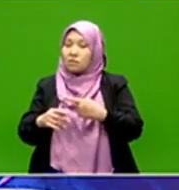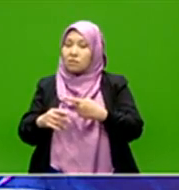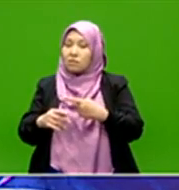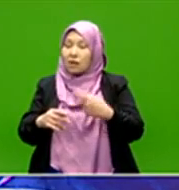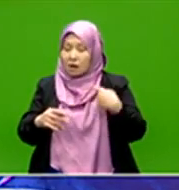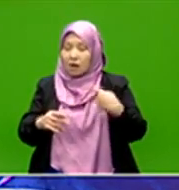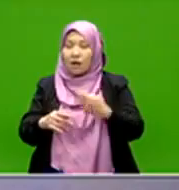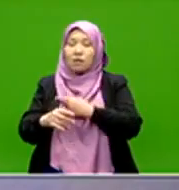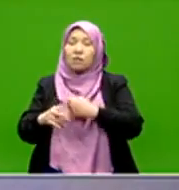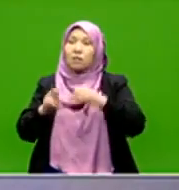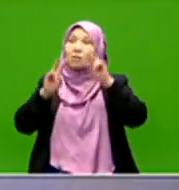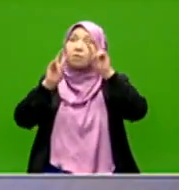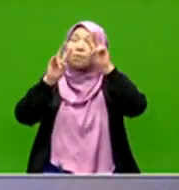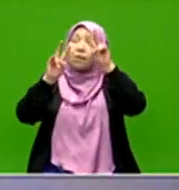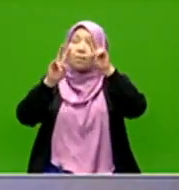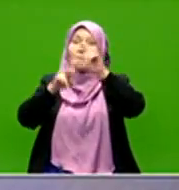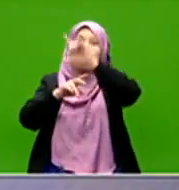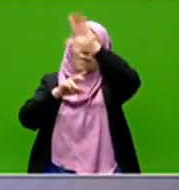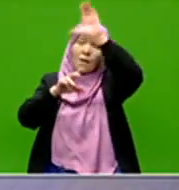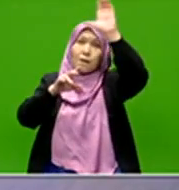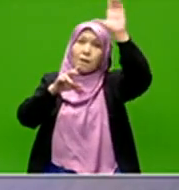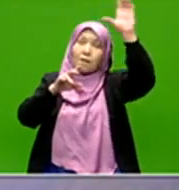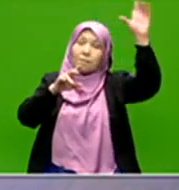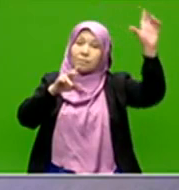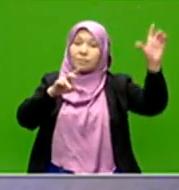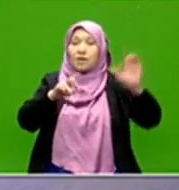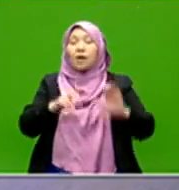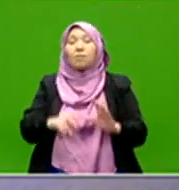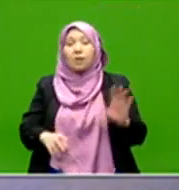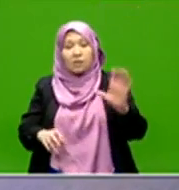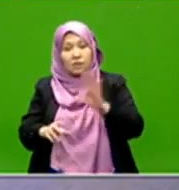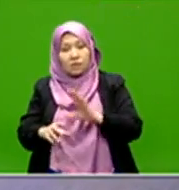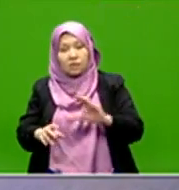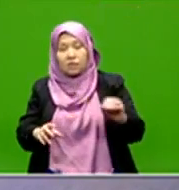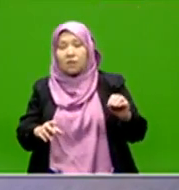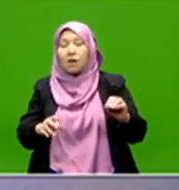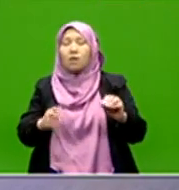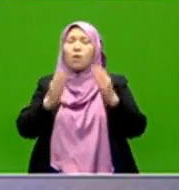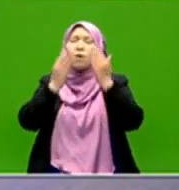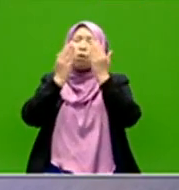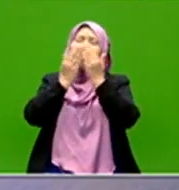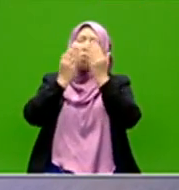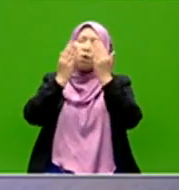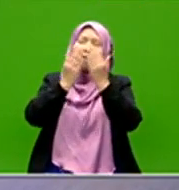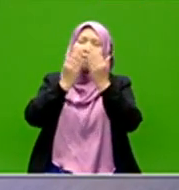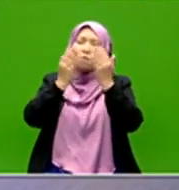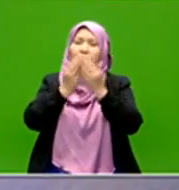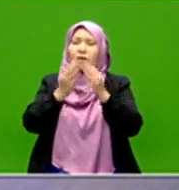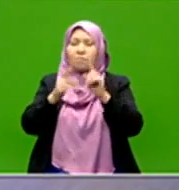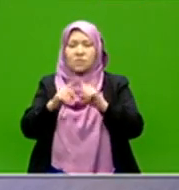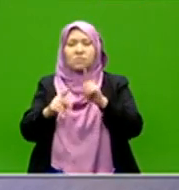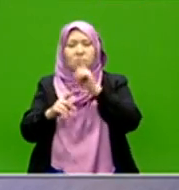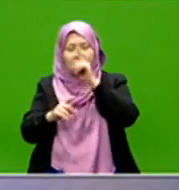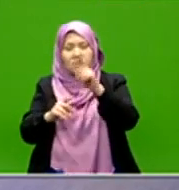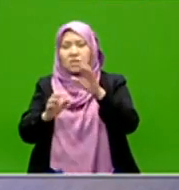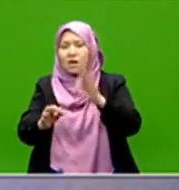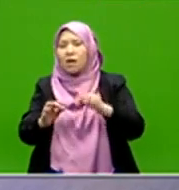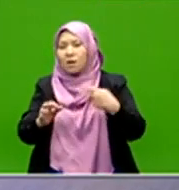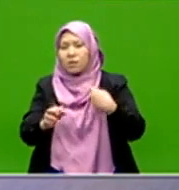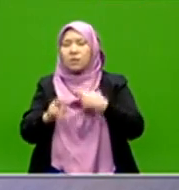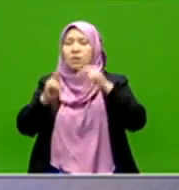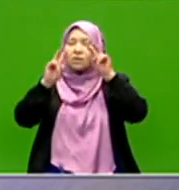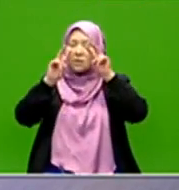langit Ustaz. Cari anak batu, Ustaz. Cari anak batu dan kita berdoa saat itu. Dia sebenarnya, tuan-tuan dan puan-puan, kalau kita